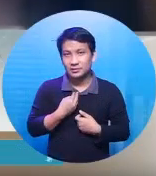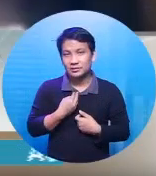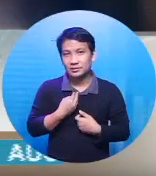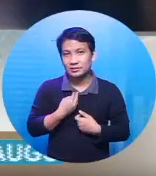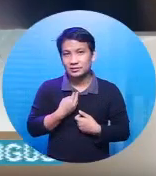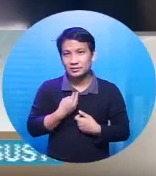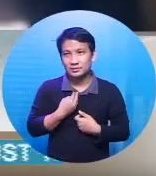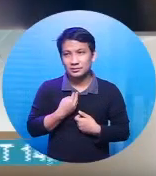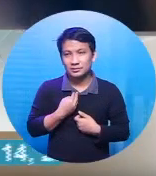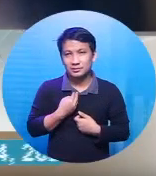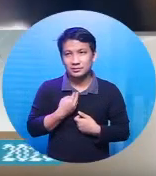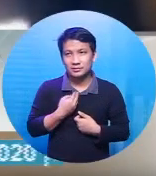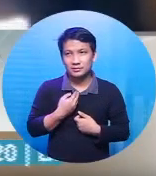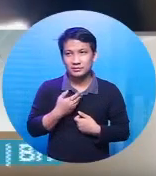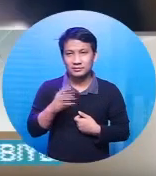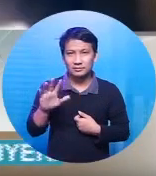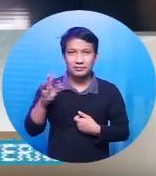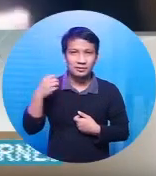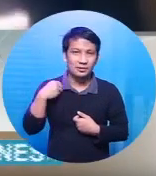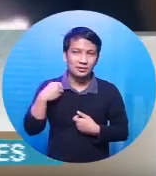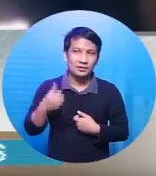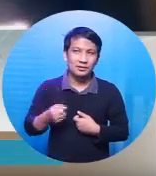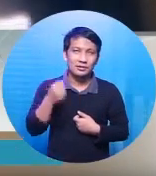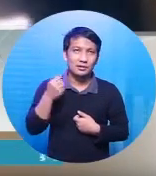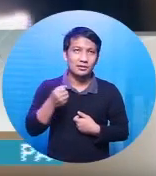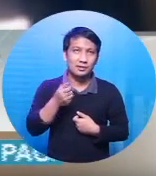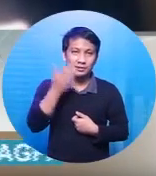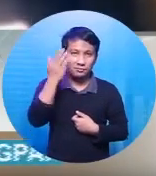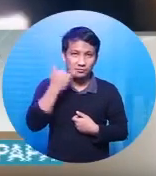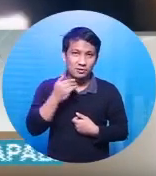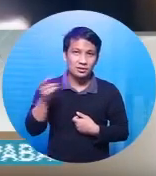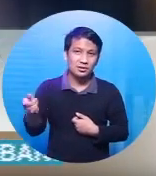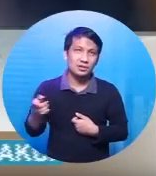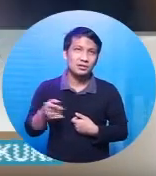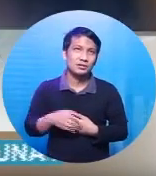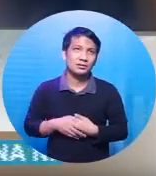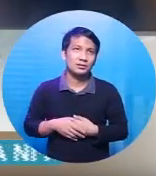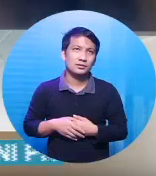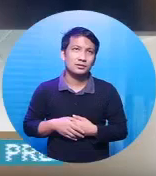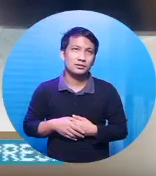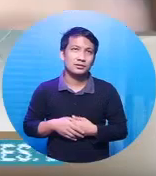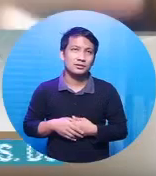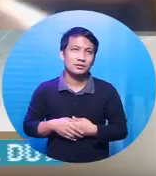walang katotohan. Patapusin po ako. Dahil